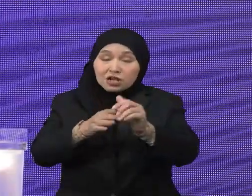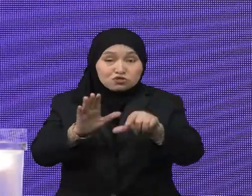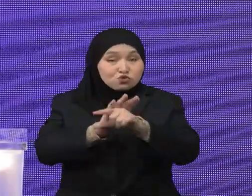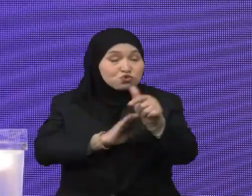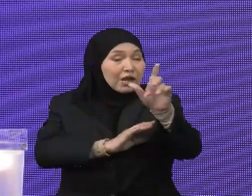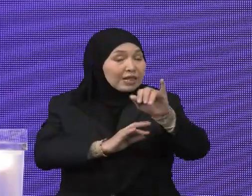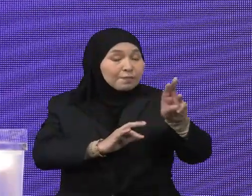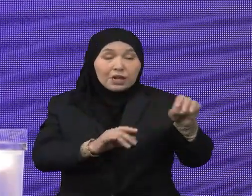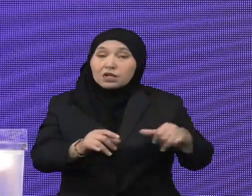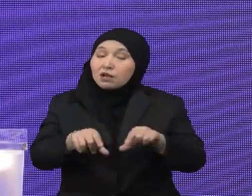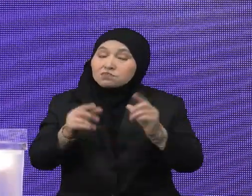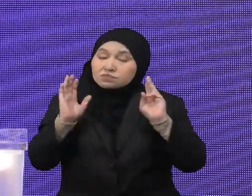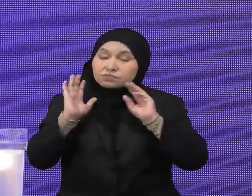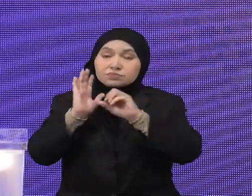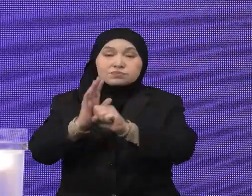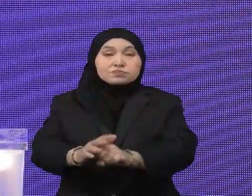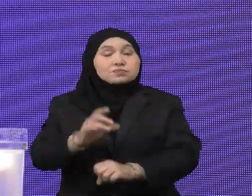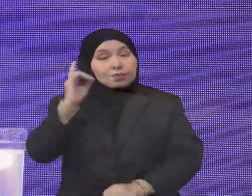Imran ayat Quran surah